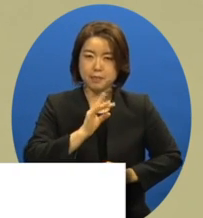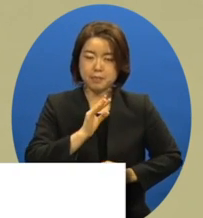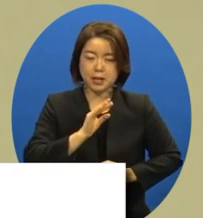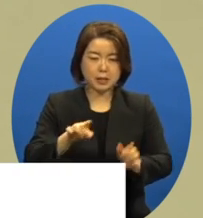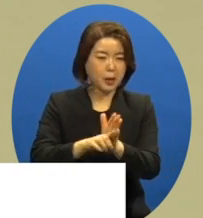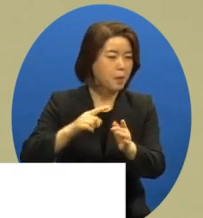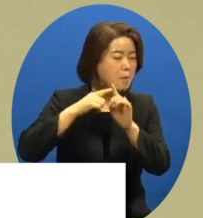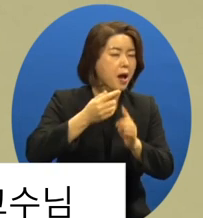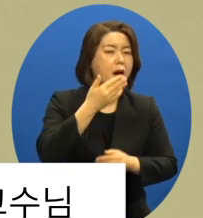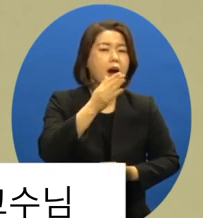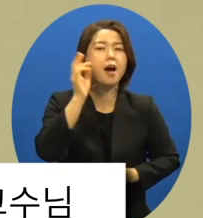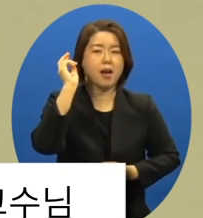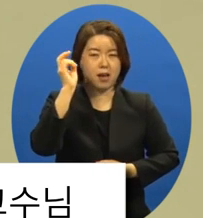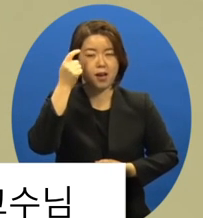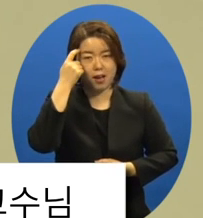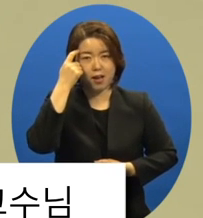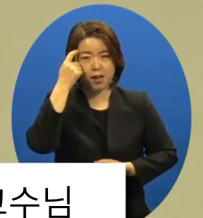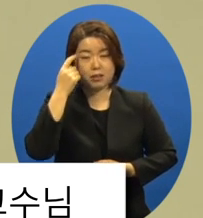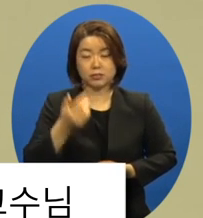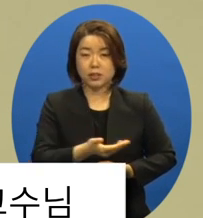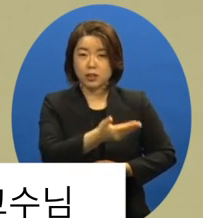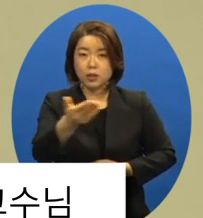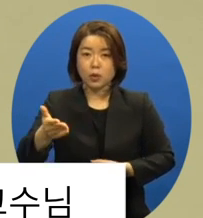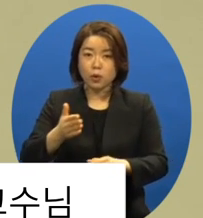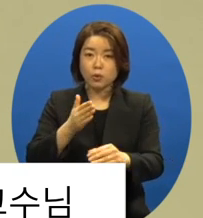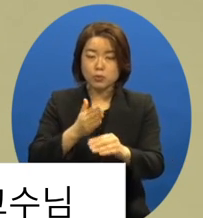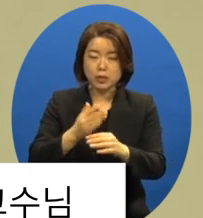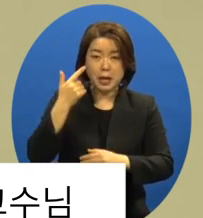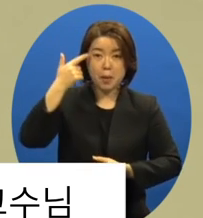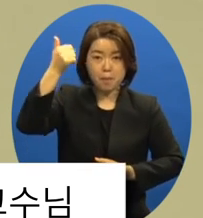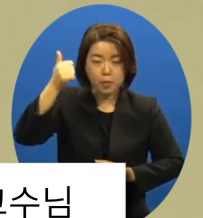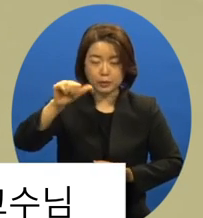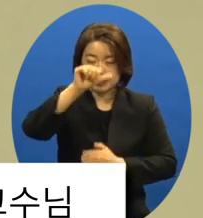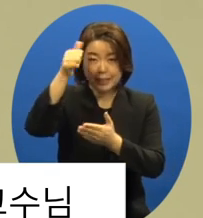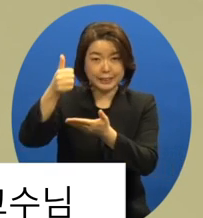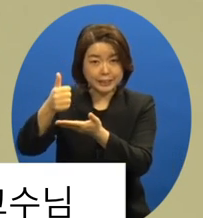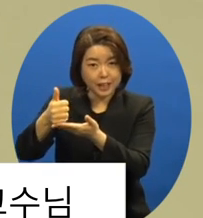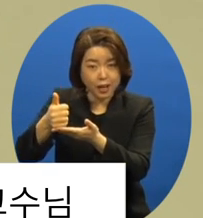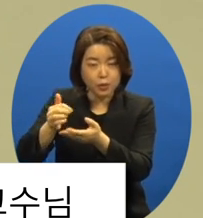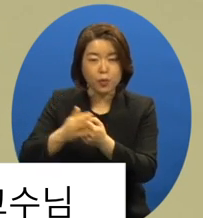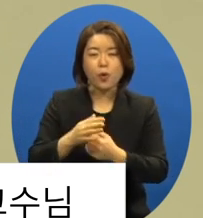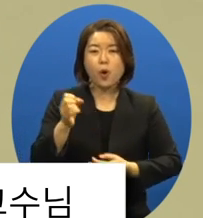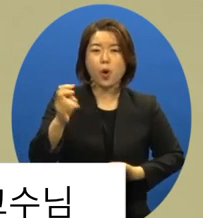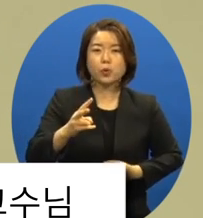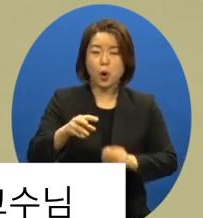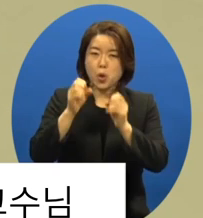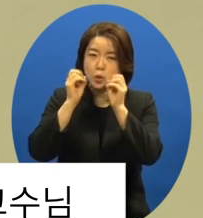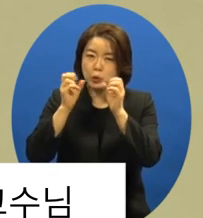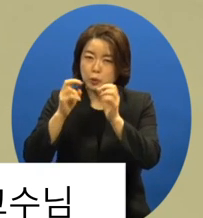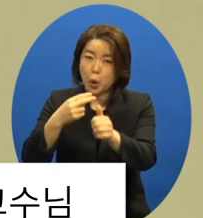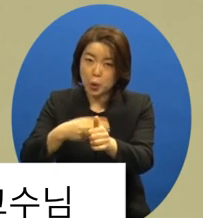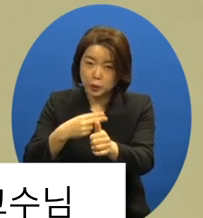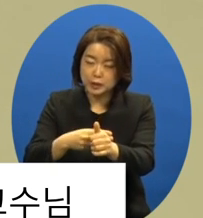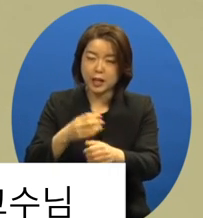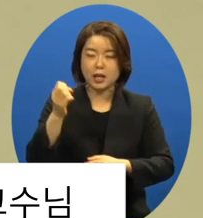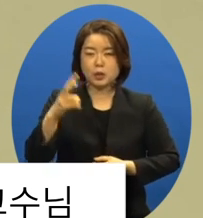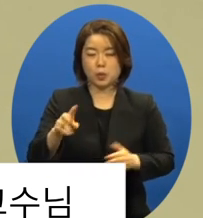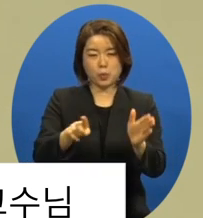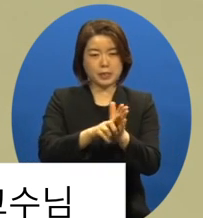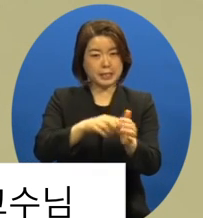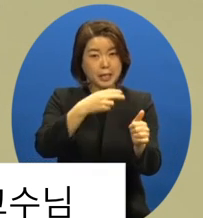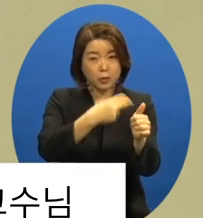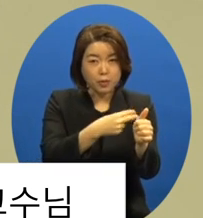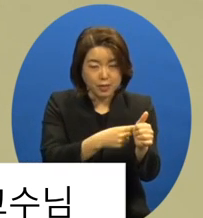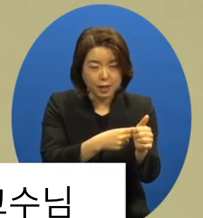알았습니다. 여러분들 중에도 목사나 장로 또는 선교사 또는 신학교